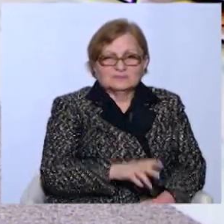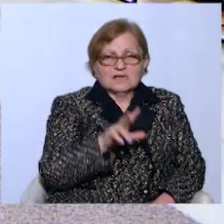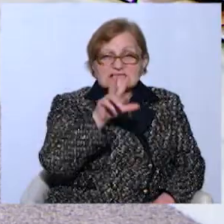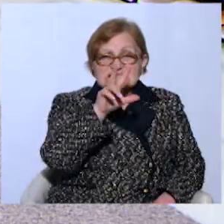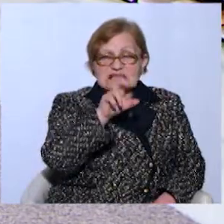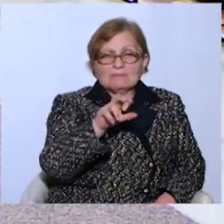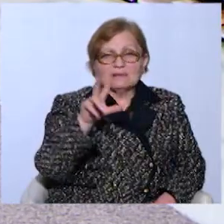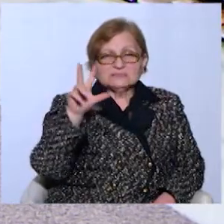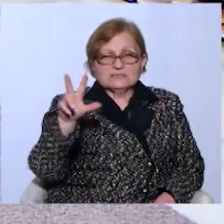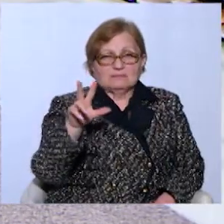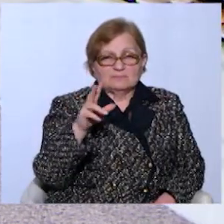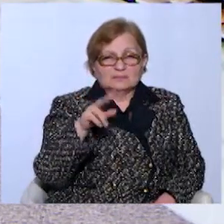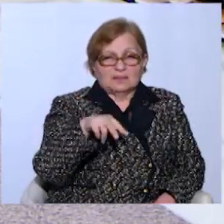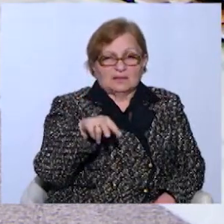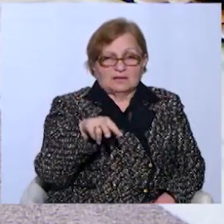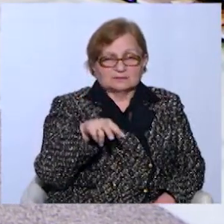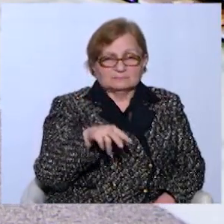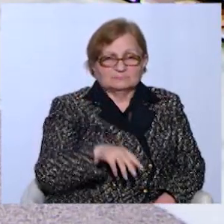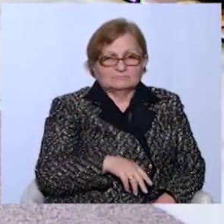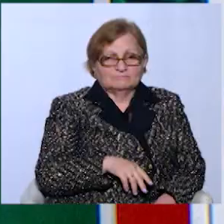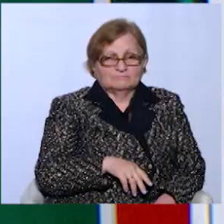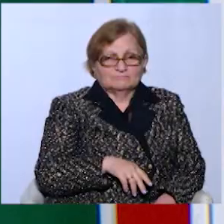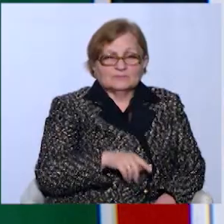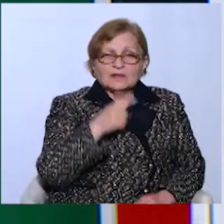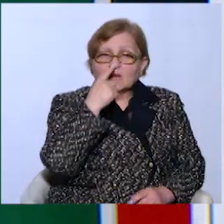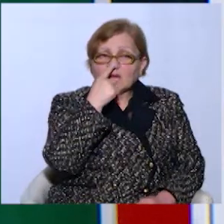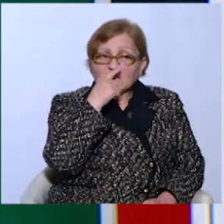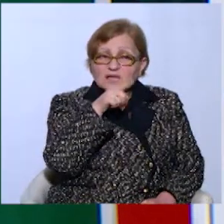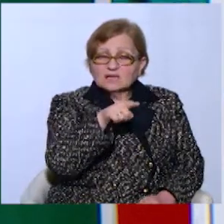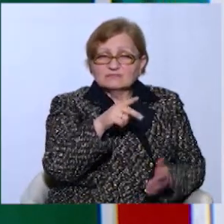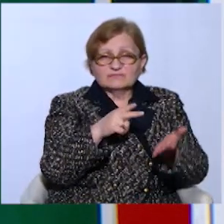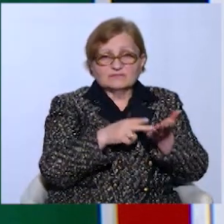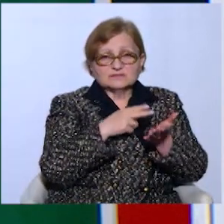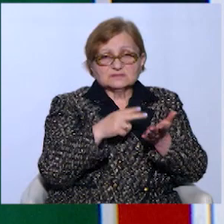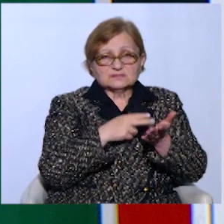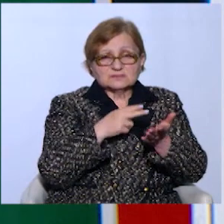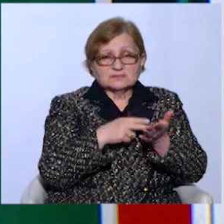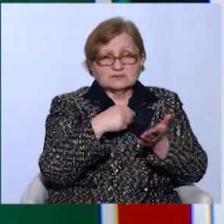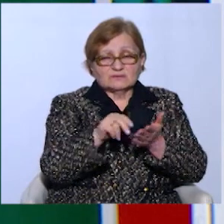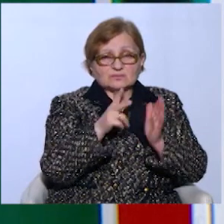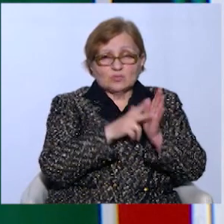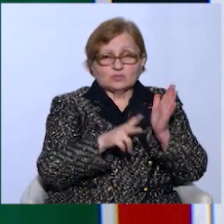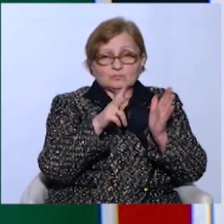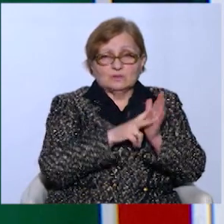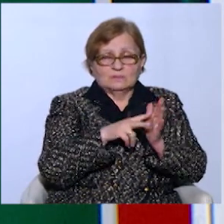303 ლარი. 303 ლარი და იგივე წიგნი მინდა ვიყიდო, რომელიც ღირს 88 ლარი.